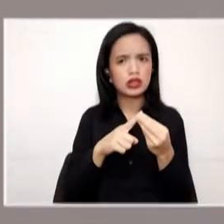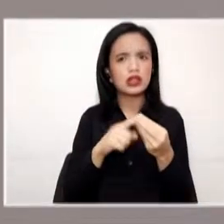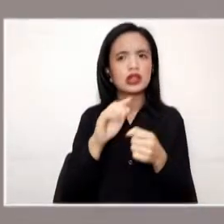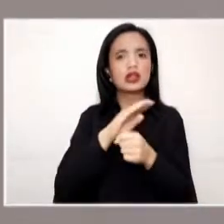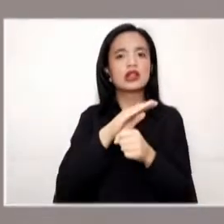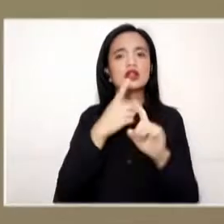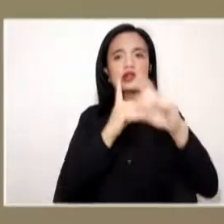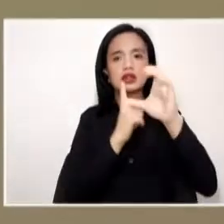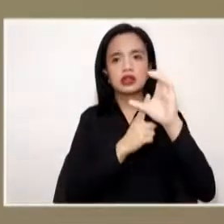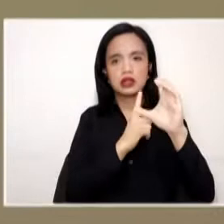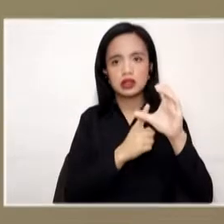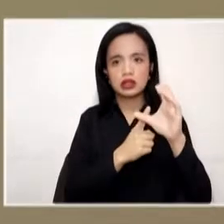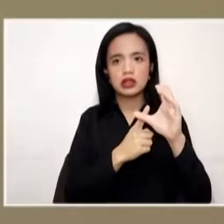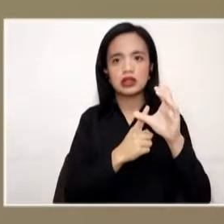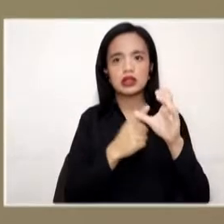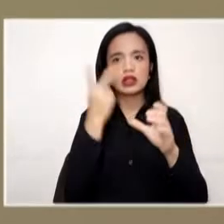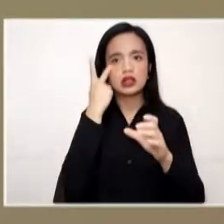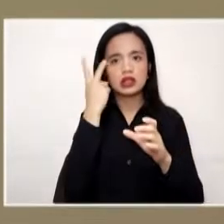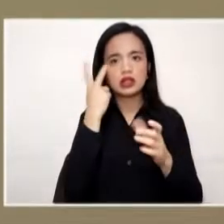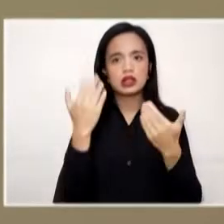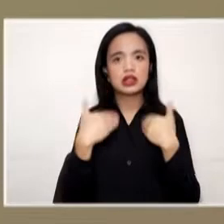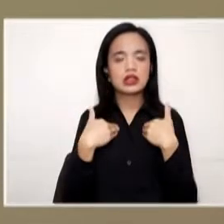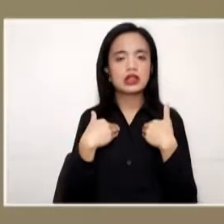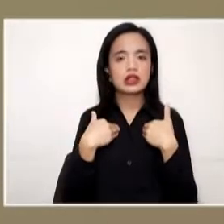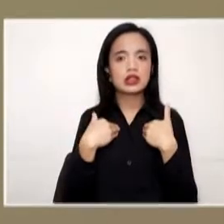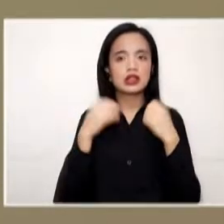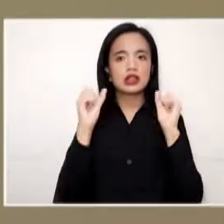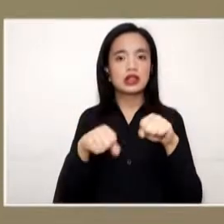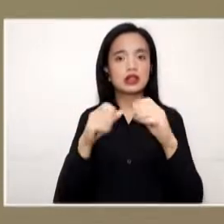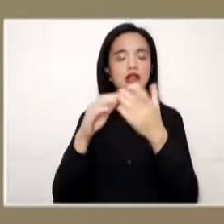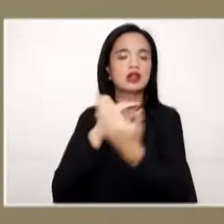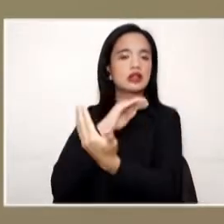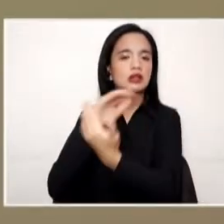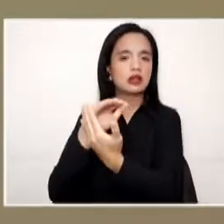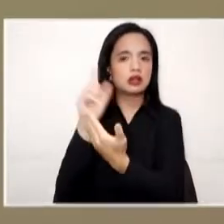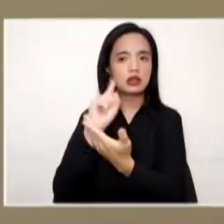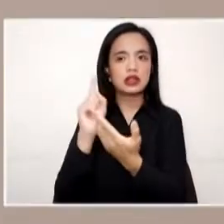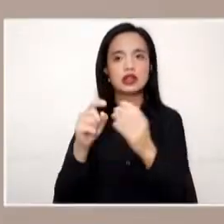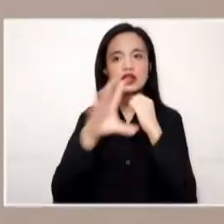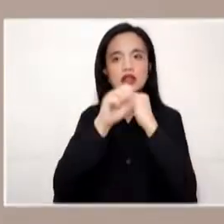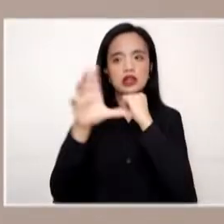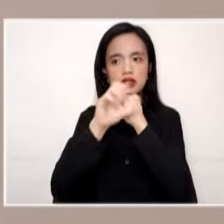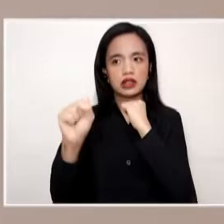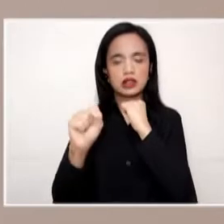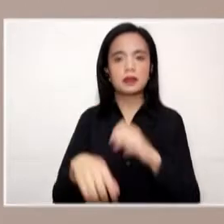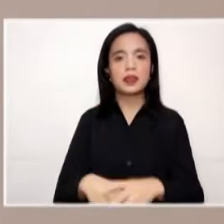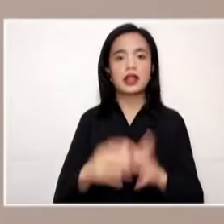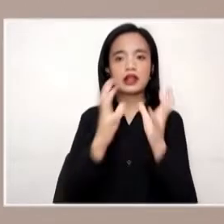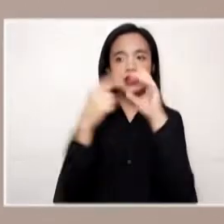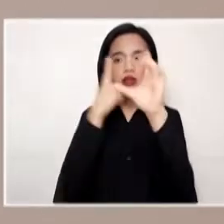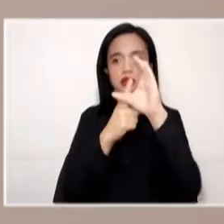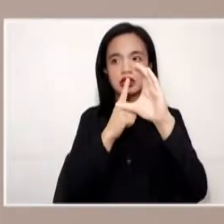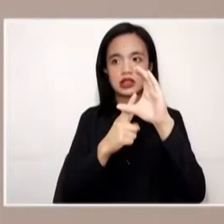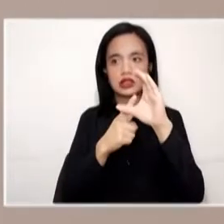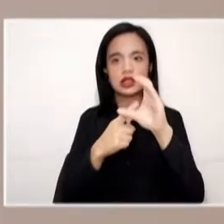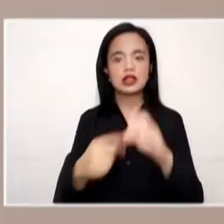tapno maprotektaran dagitoy nga agtutubo kontra iti manangalilaw nga propaganda ti komunista. Imparang ti 152nd